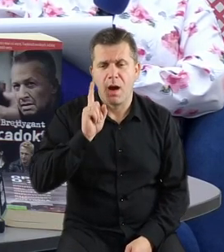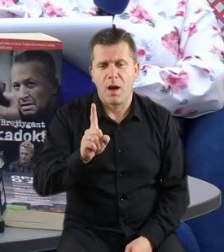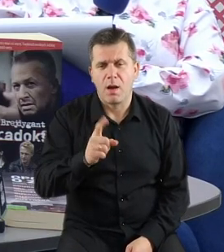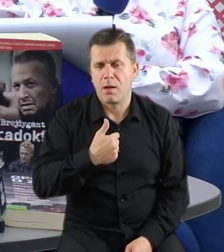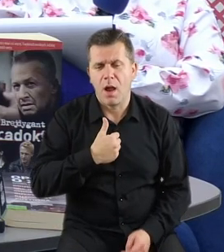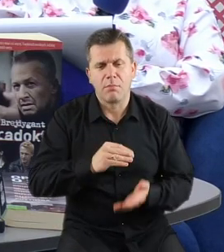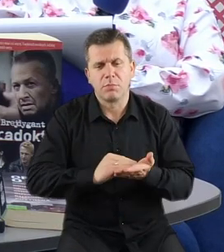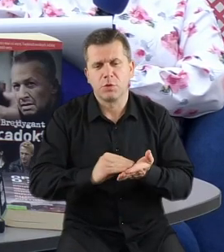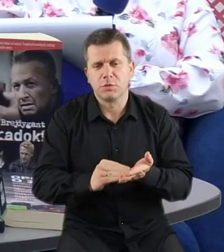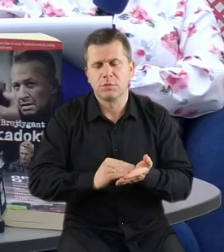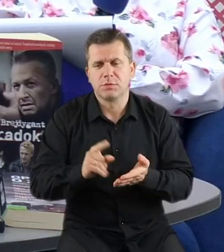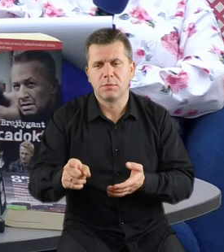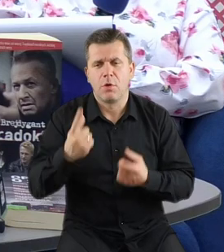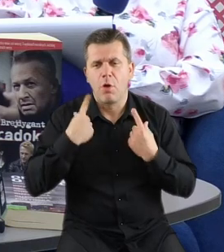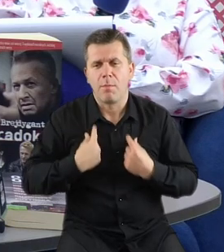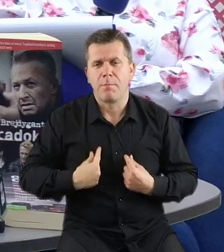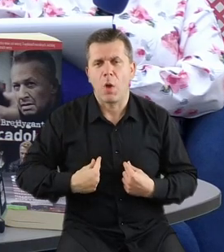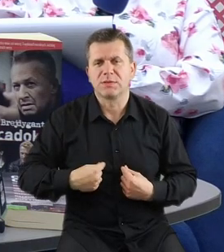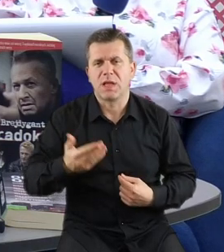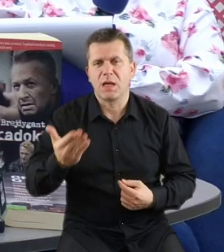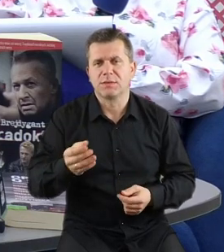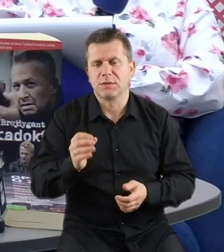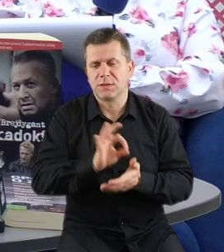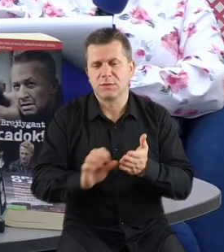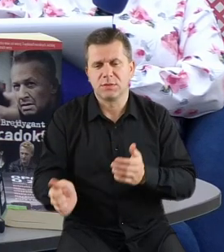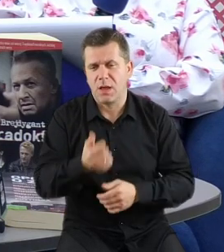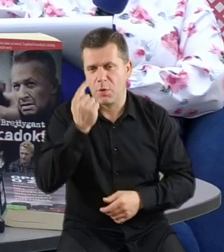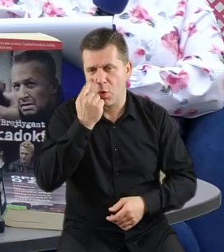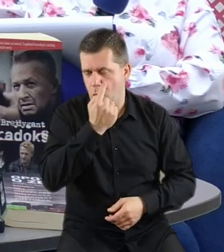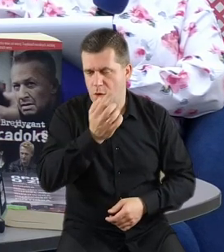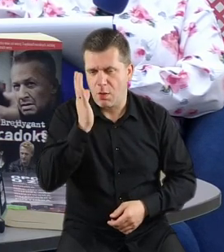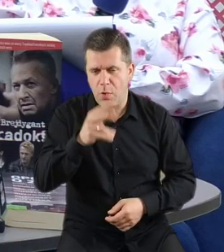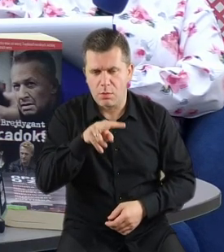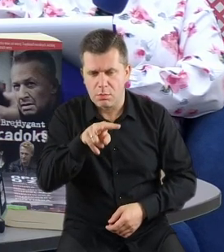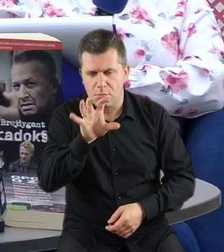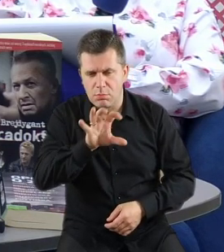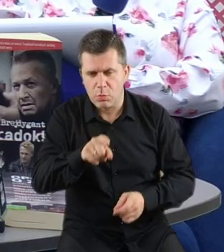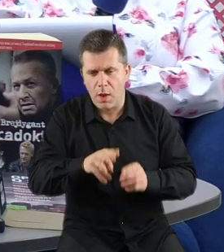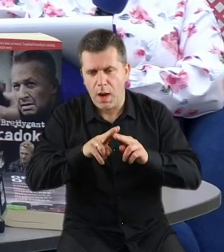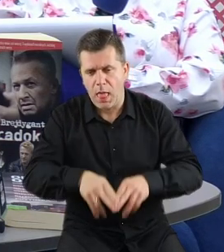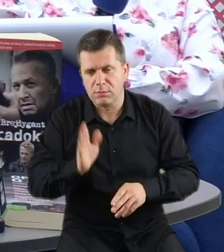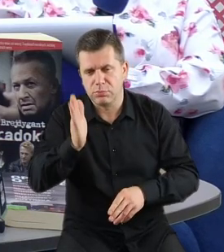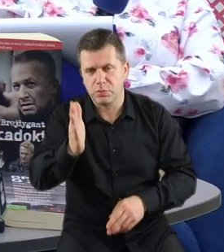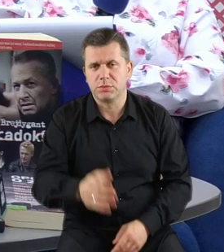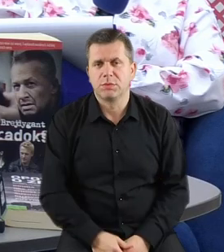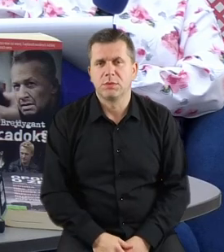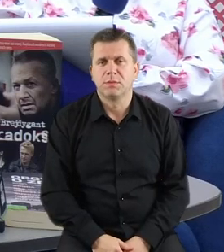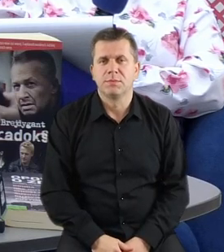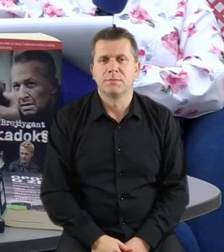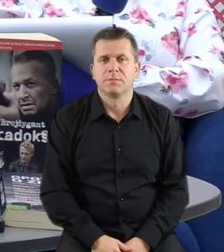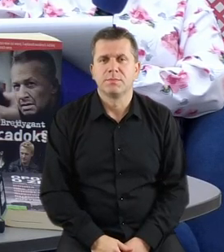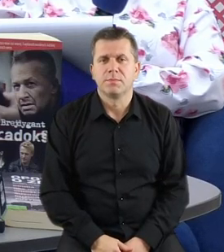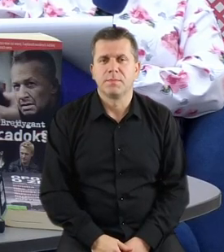raczej piszę postaci, tak jak powiedziałem, rysuję najpierw oczy, potem wchodzi reszta, więc...